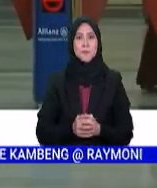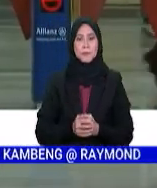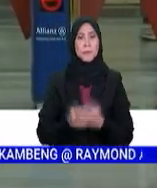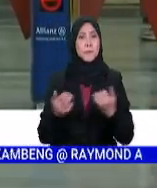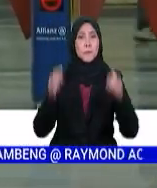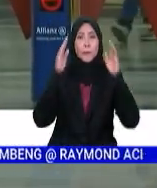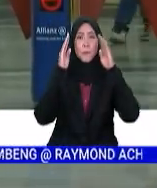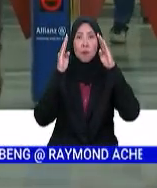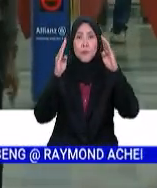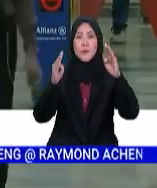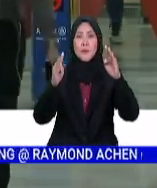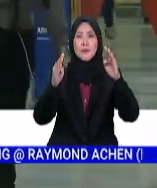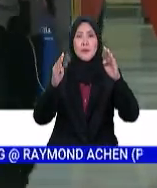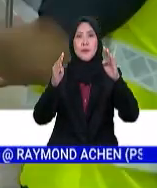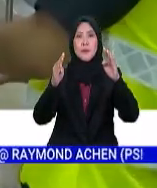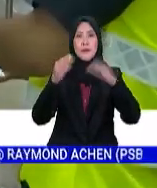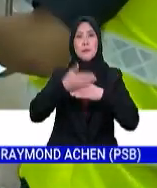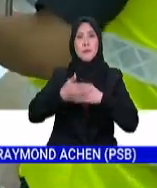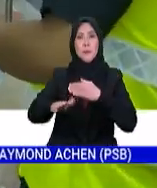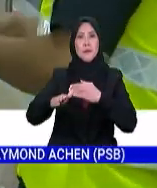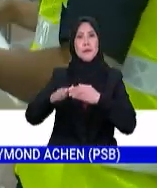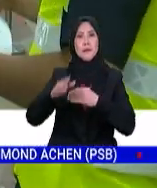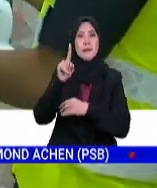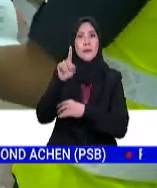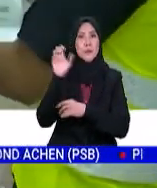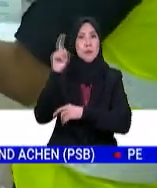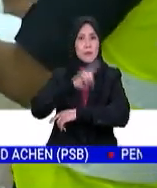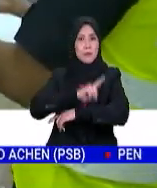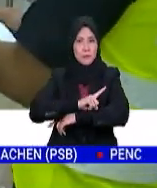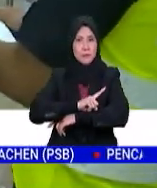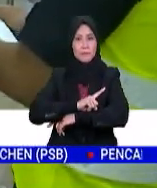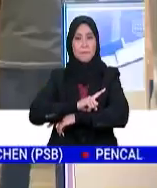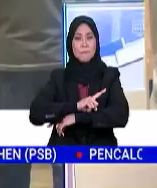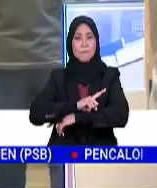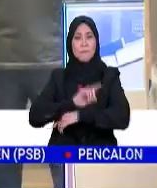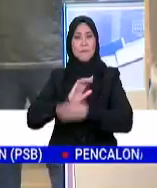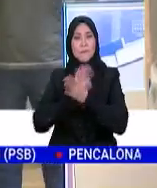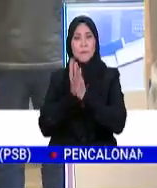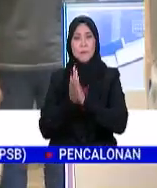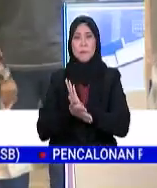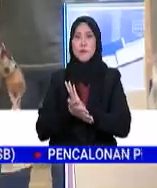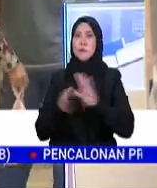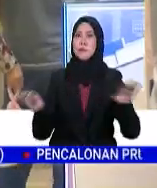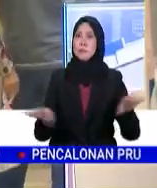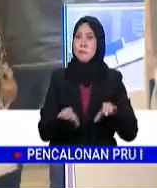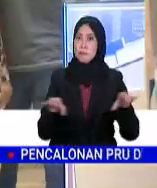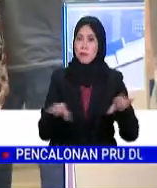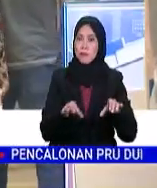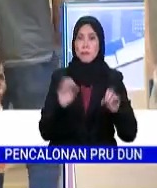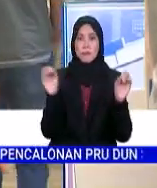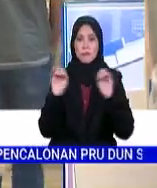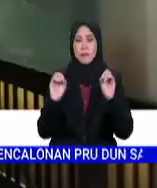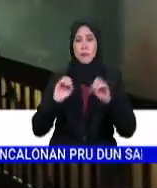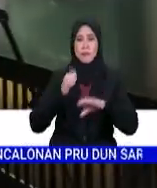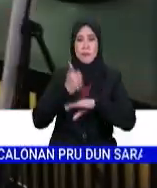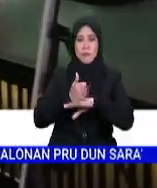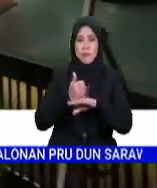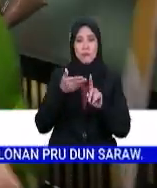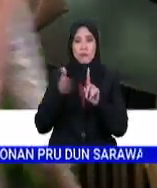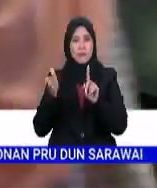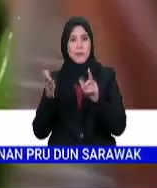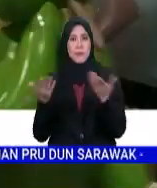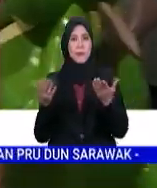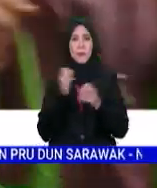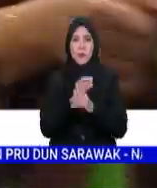Tumpuan kita kini beralih kepada pasca 100 hari yang dicerminkan sebagai pelaksanaan supaya tidak wujud ketirisan